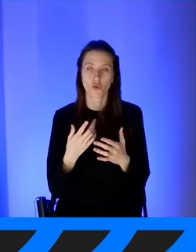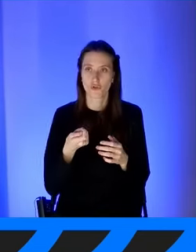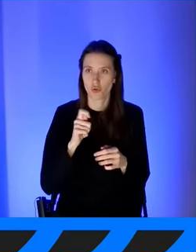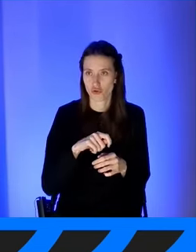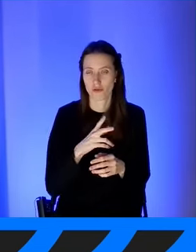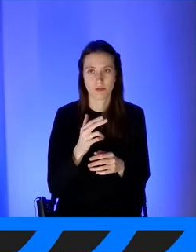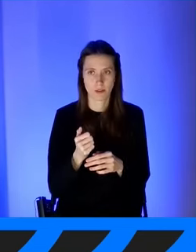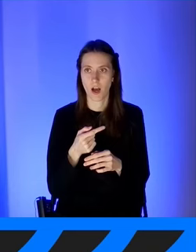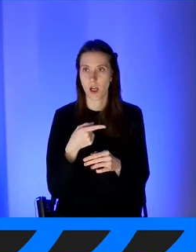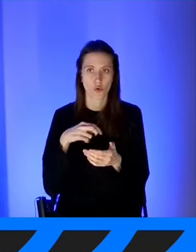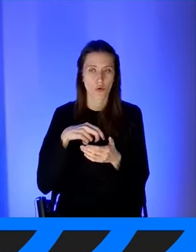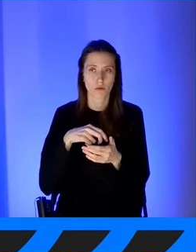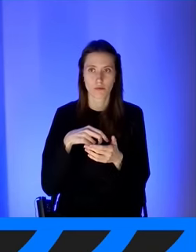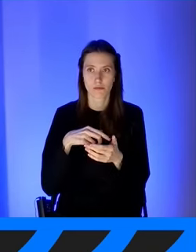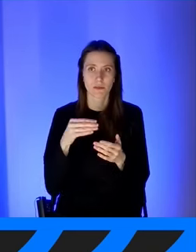ручная модерация, это